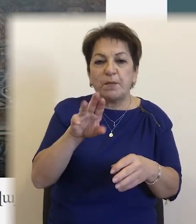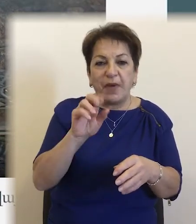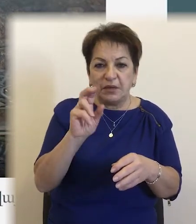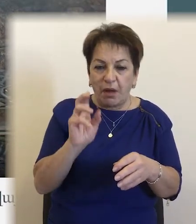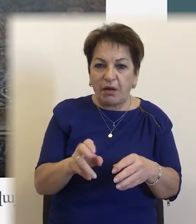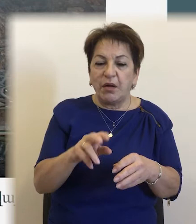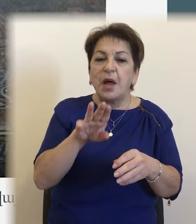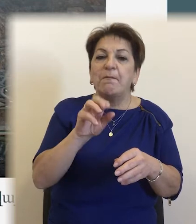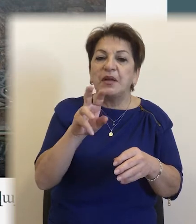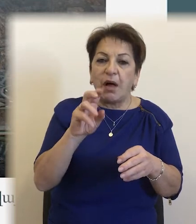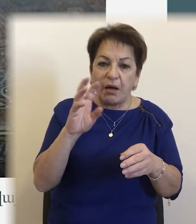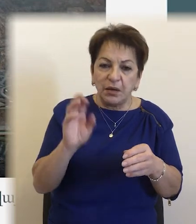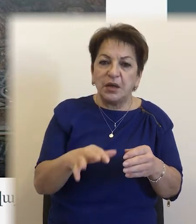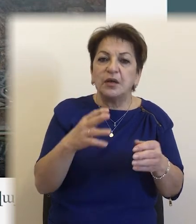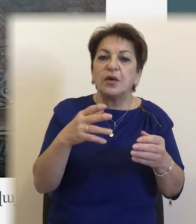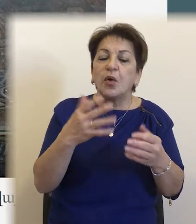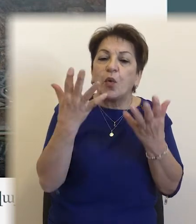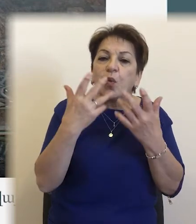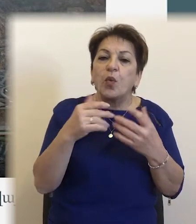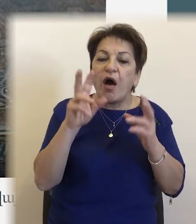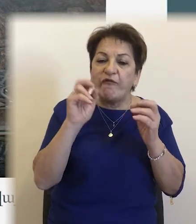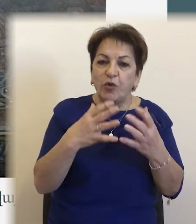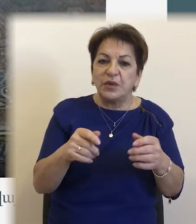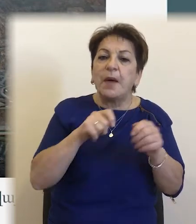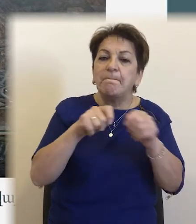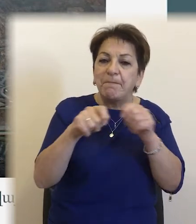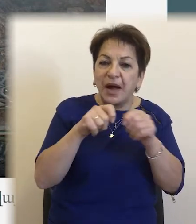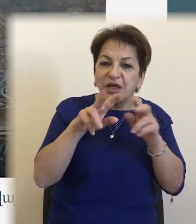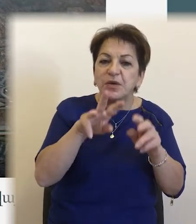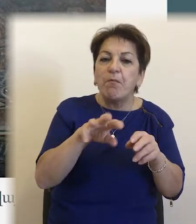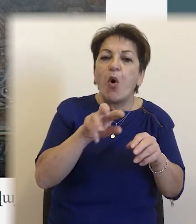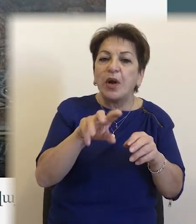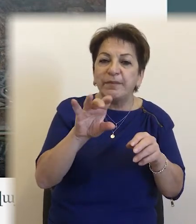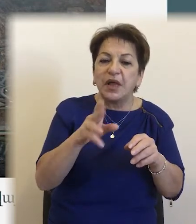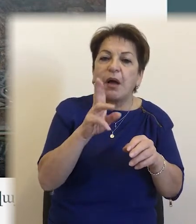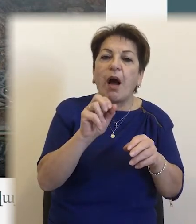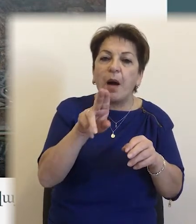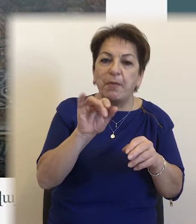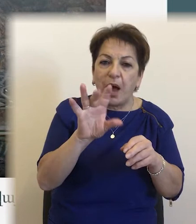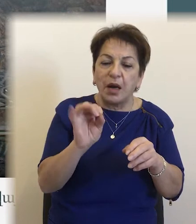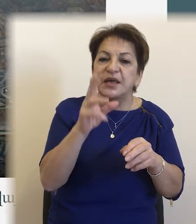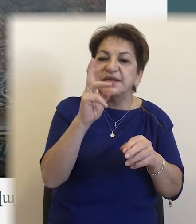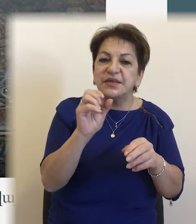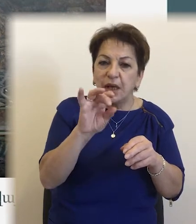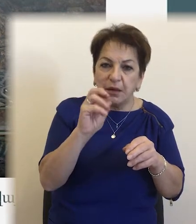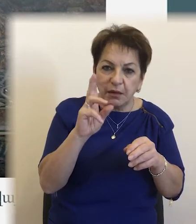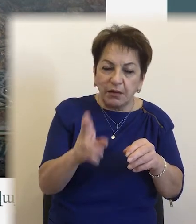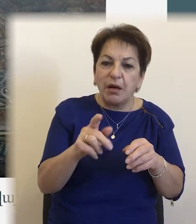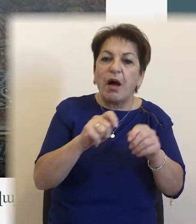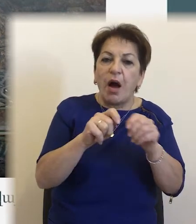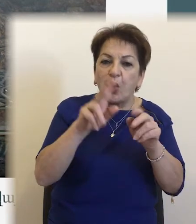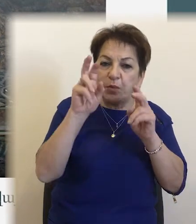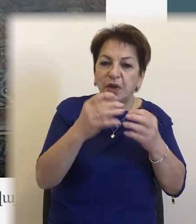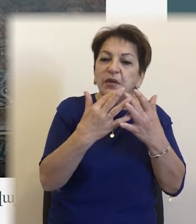մետաղներ։ Մետաղներից հատկապես շատ են գունավոր մետաղները, բղինց, մոլիպտեն, կապար, ծինք, այլումինի